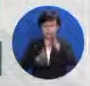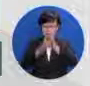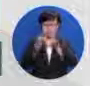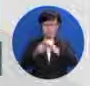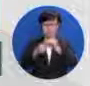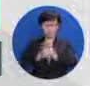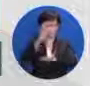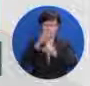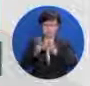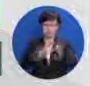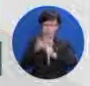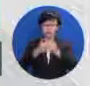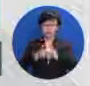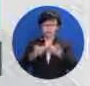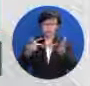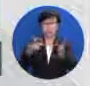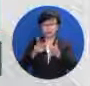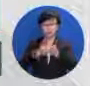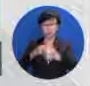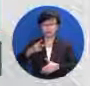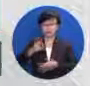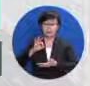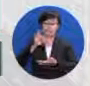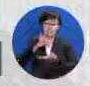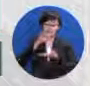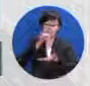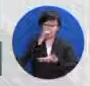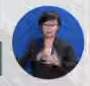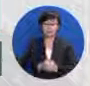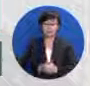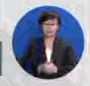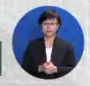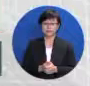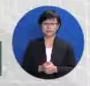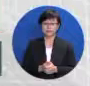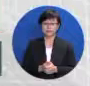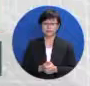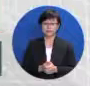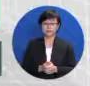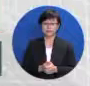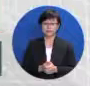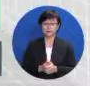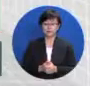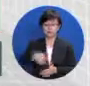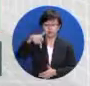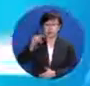지회는 지난 9일 천안 시청을 방문해 천안사 장학재단의 장금 200만 을